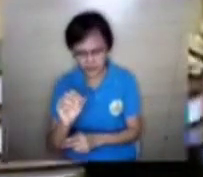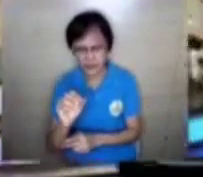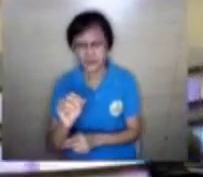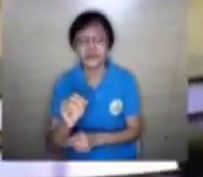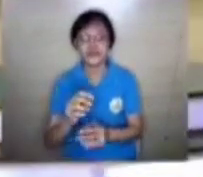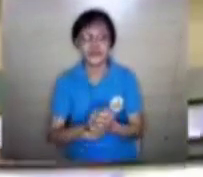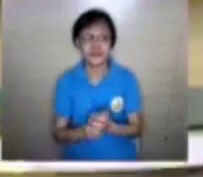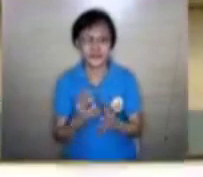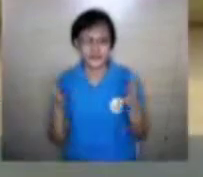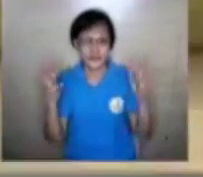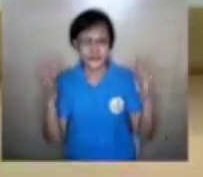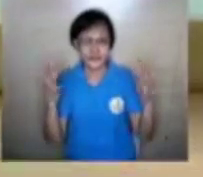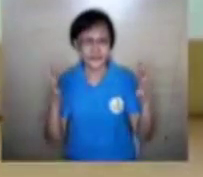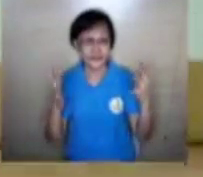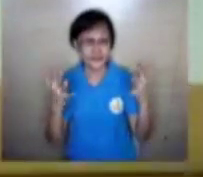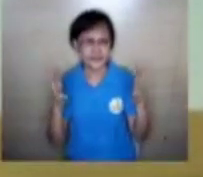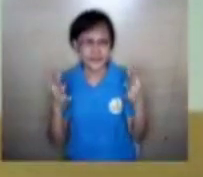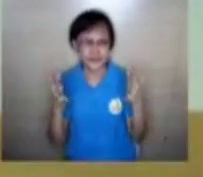Soto.